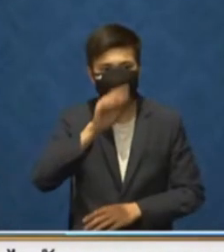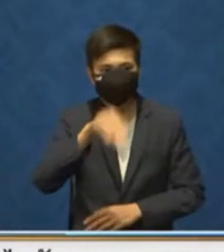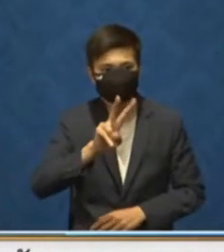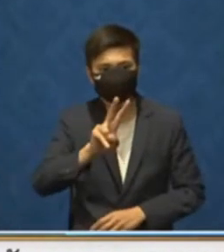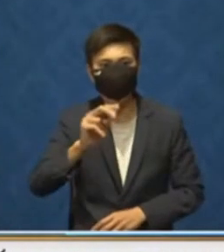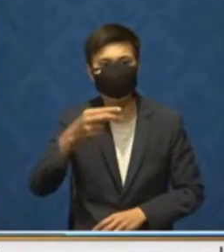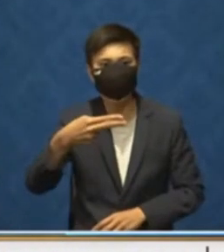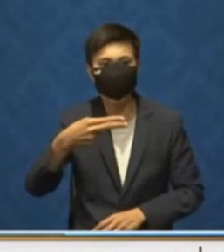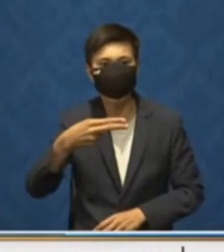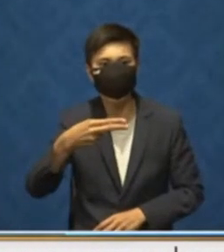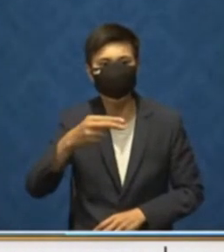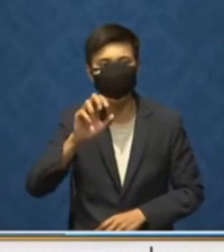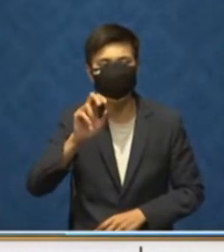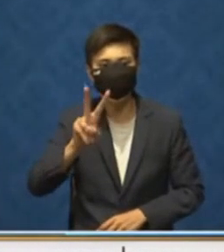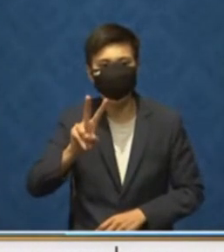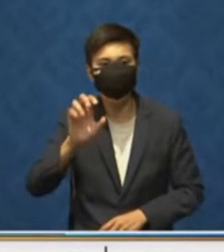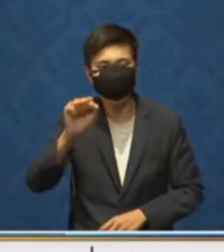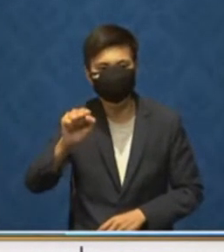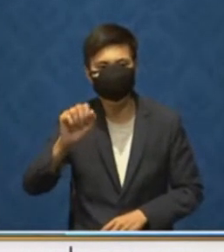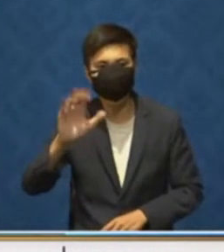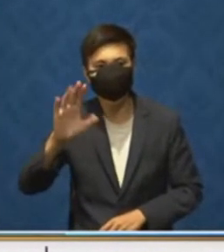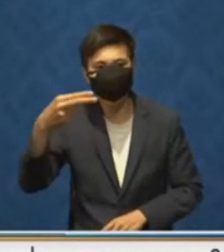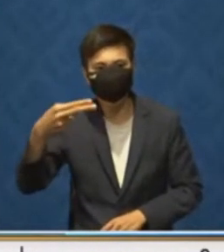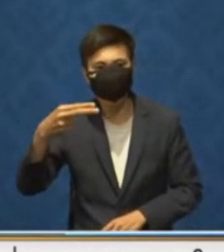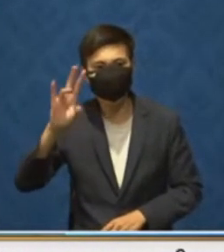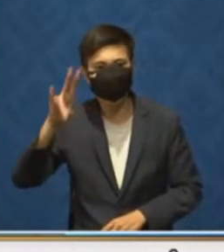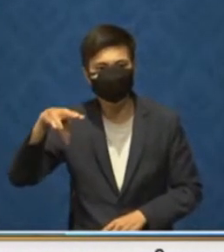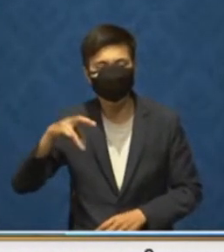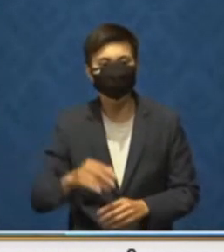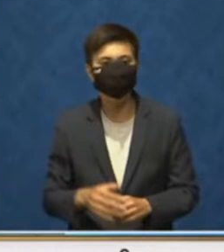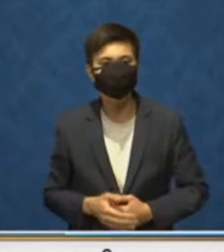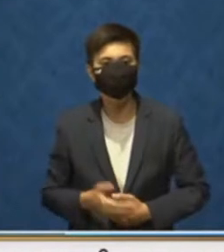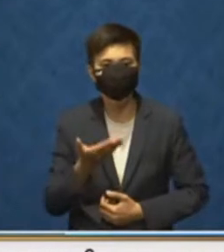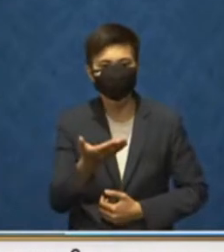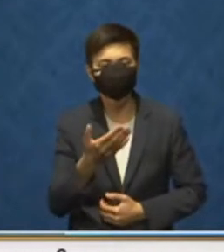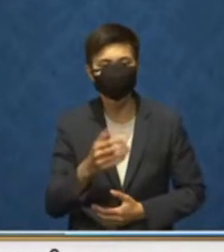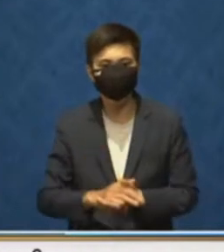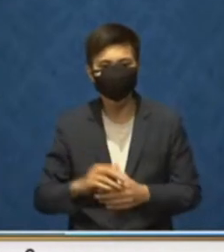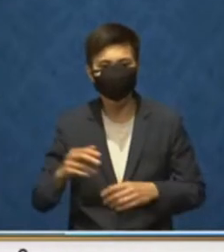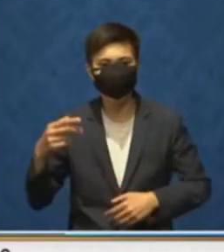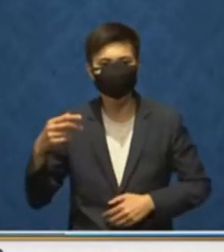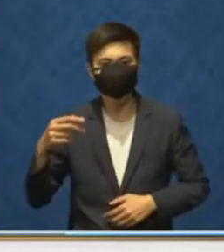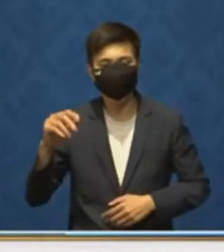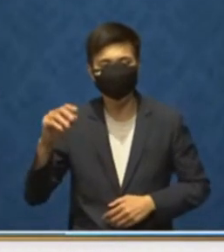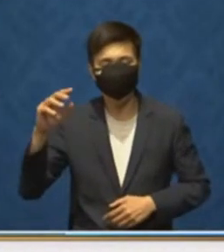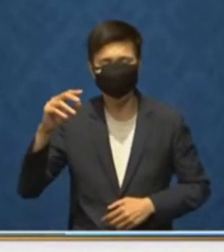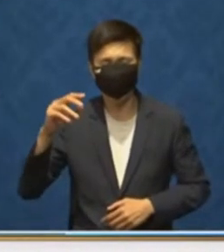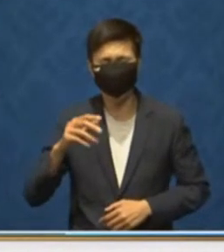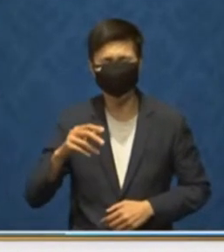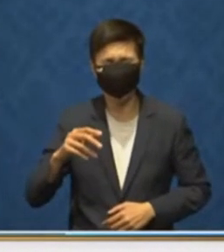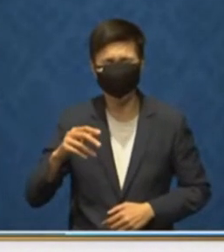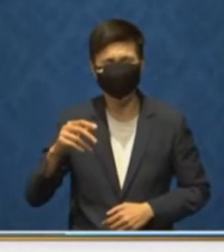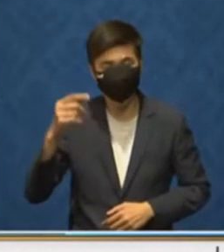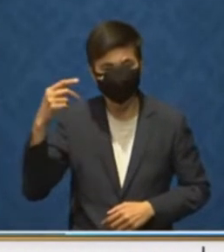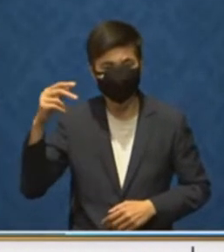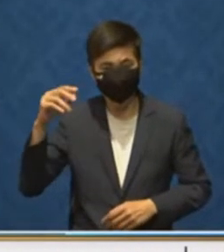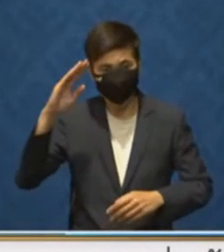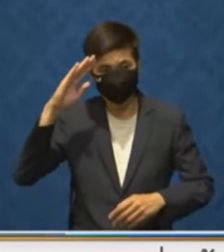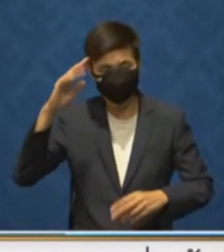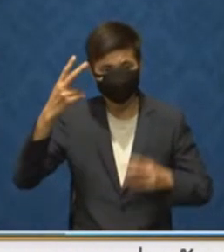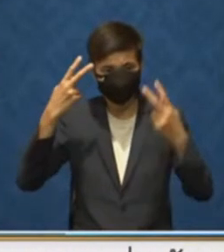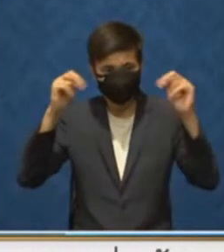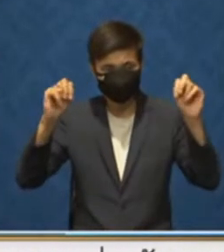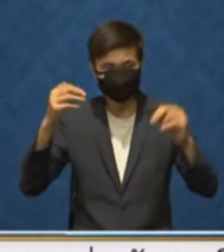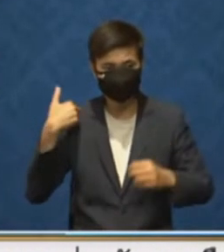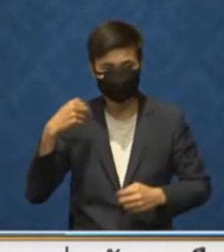พันล้านเซิงฮ่าๆนะครับแต่คุณประยุทธ์มีแค่ปืน 814นะครับการที่มีเส้น